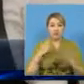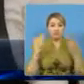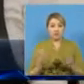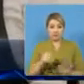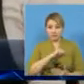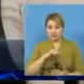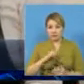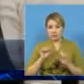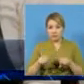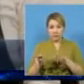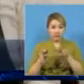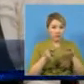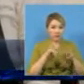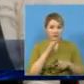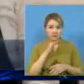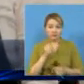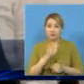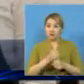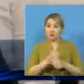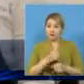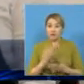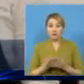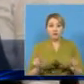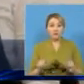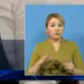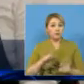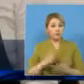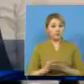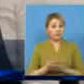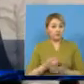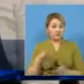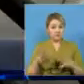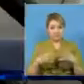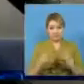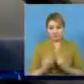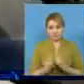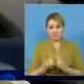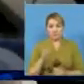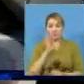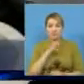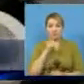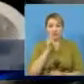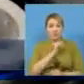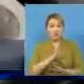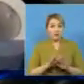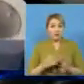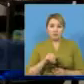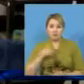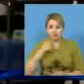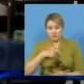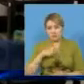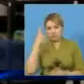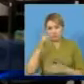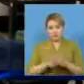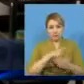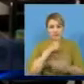я сама могу контролировать время работы и время, которое буду уделять семье. Женщина не скрывает, что изначально было внутреннее